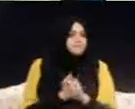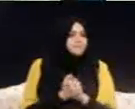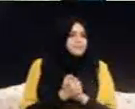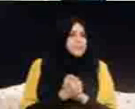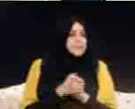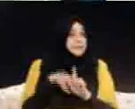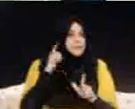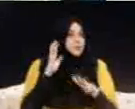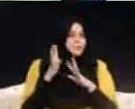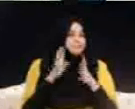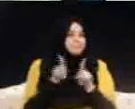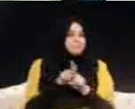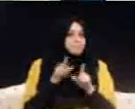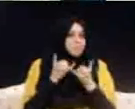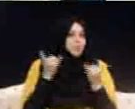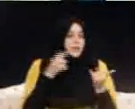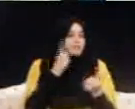لا أسمعك جيدا يا فوزي.